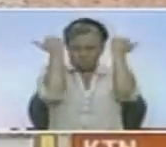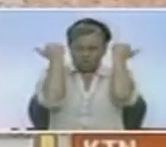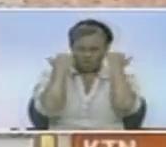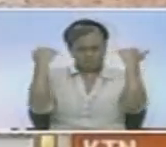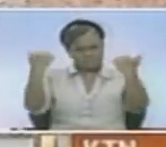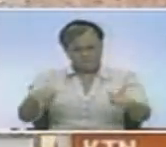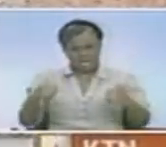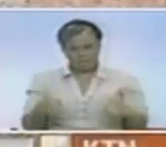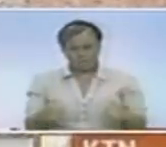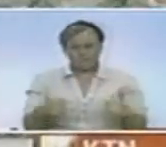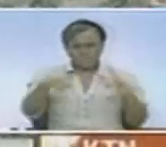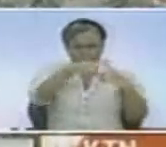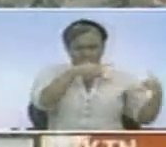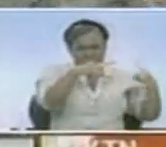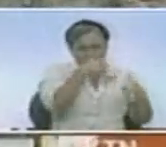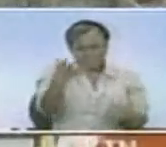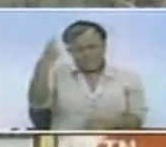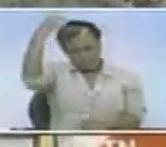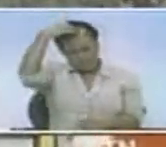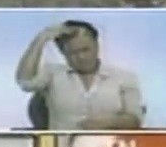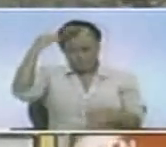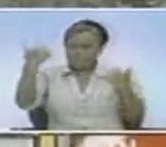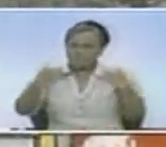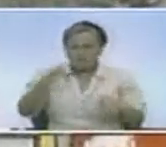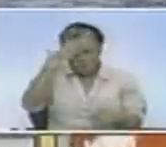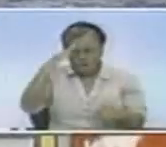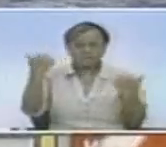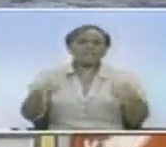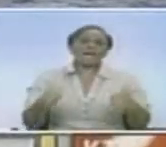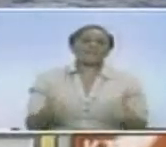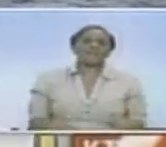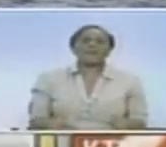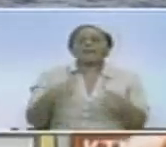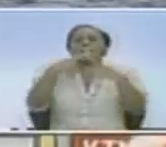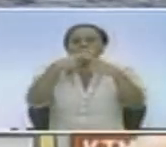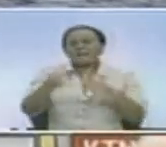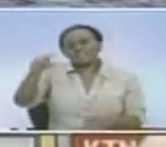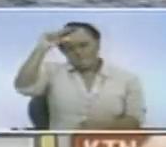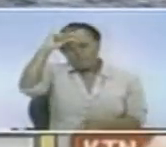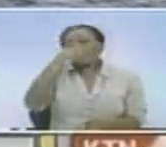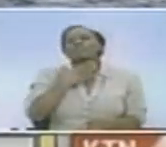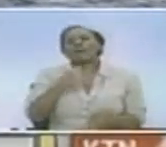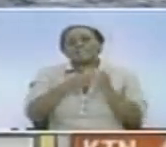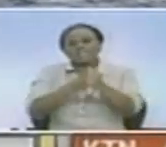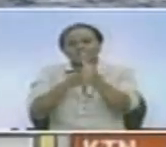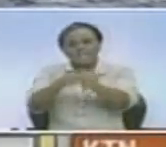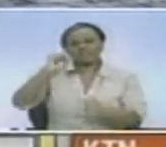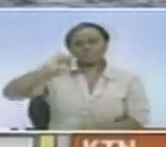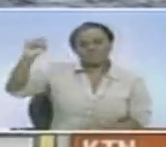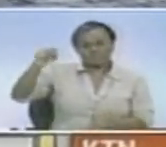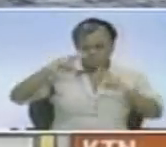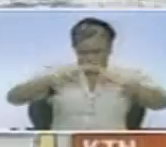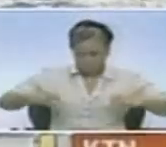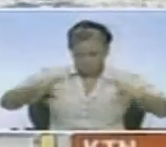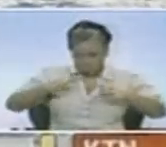sasa waliotekeleza mashambulizi ya Mpeketoni bado hawajulikani waliko, lakini serikali imetaka viongozi wa siasa kufanya